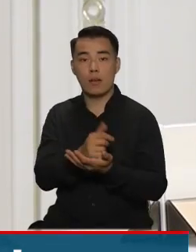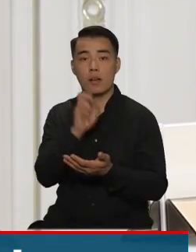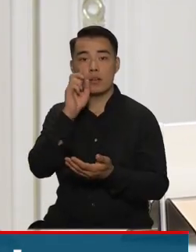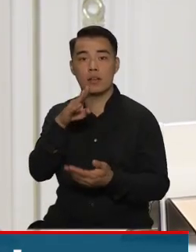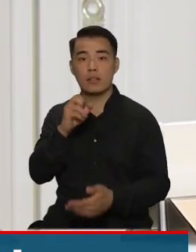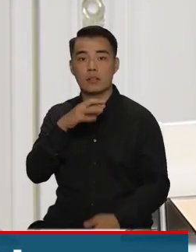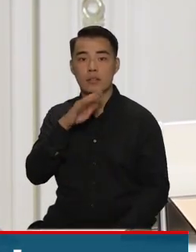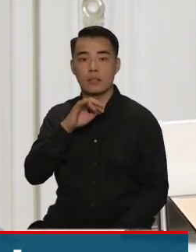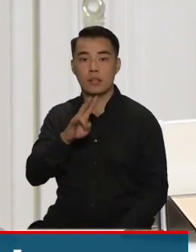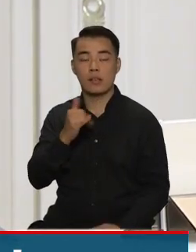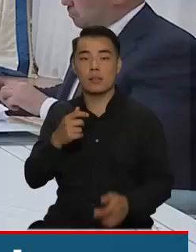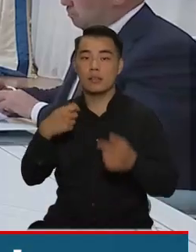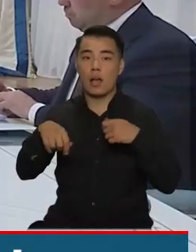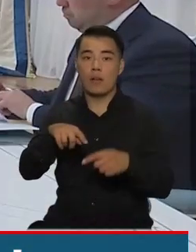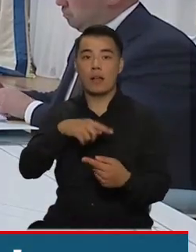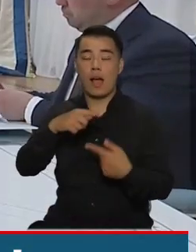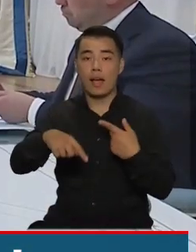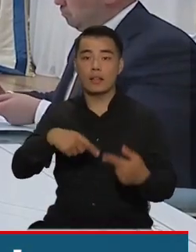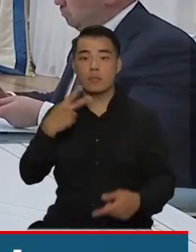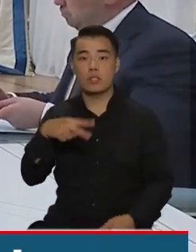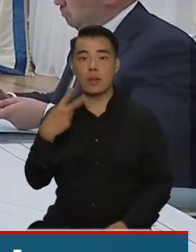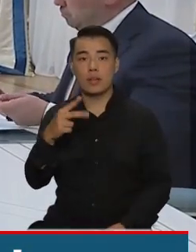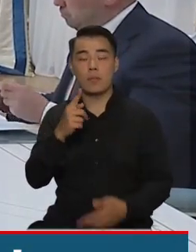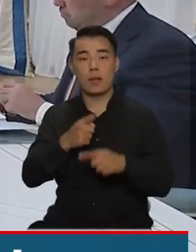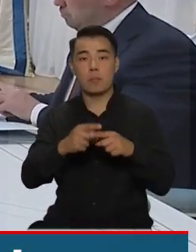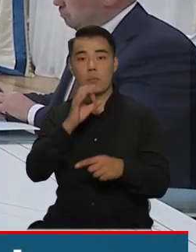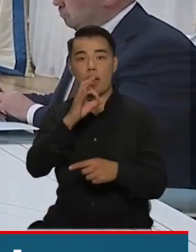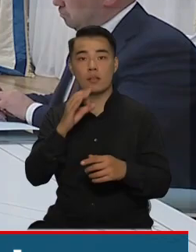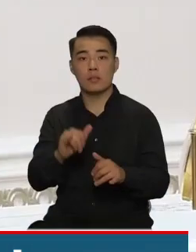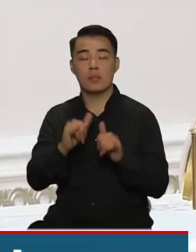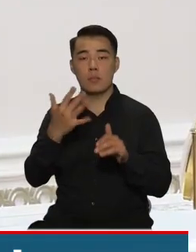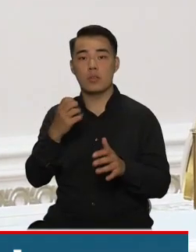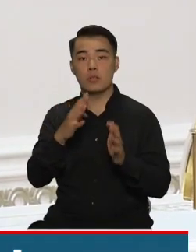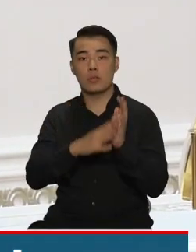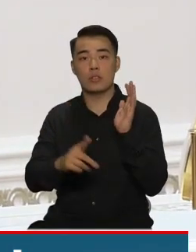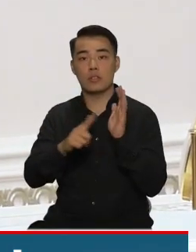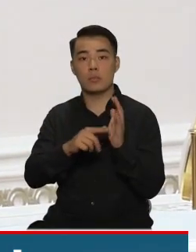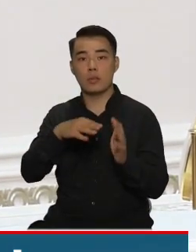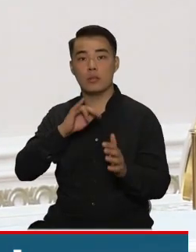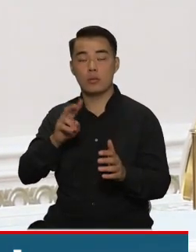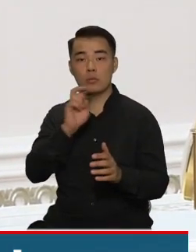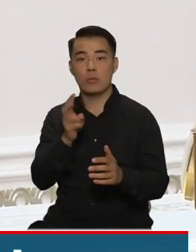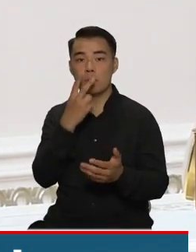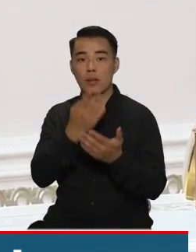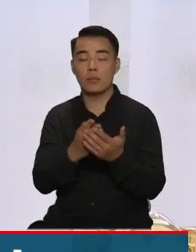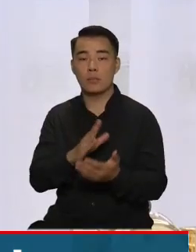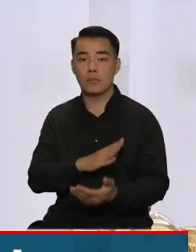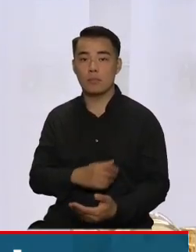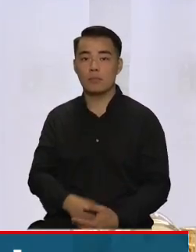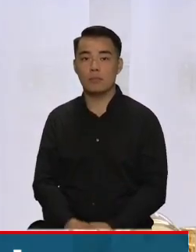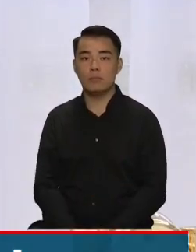мен Татарстан арасындағы тауар айналым былтыр 22,5% артып, 597 миллион доллардан асқан тілге тиек етті.